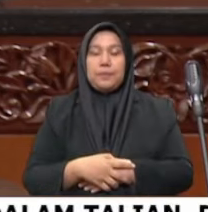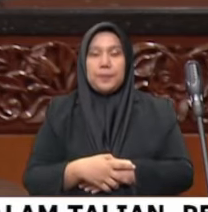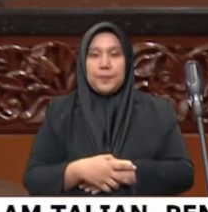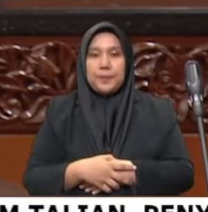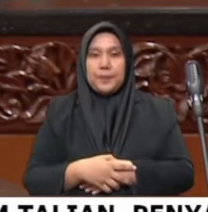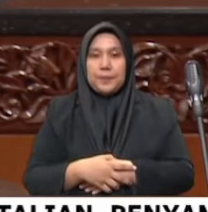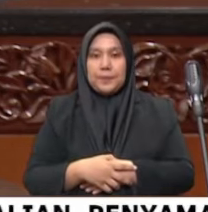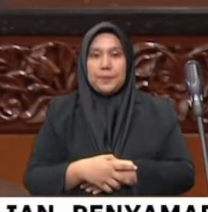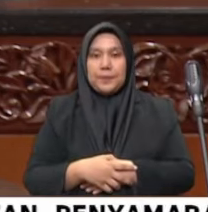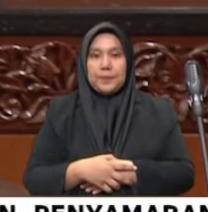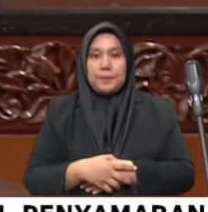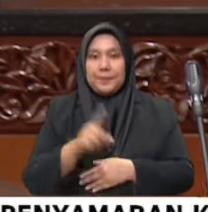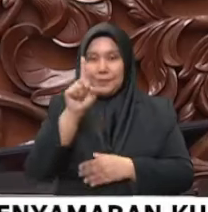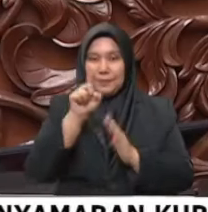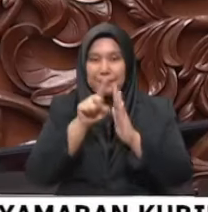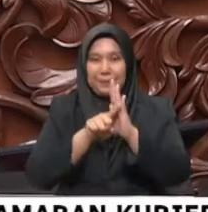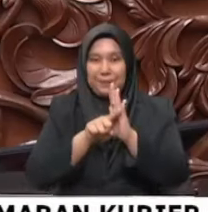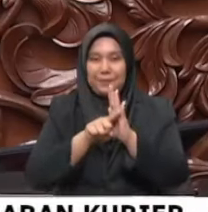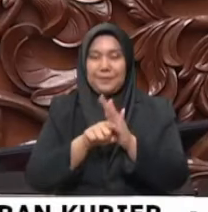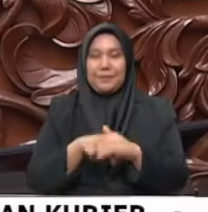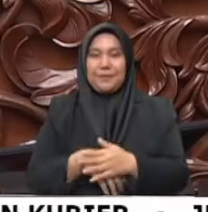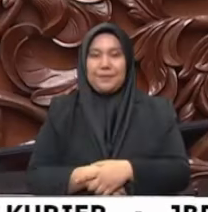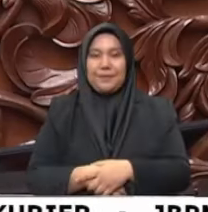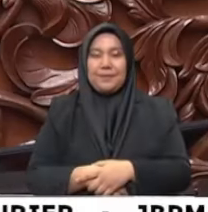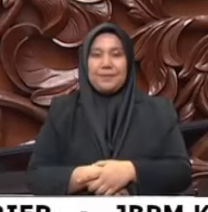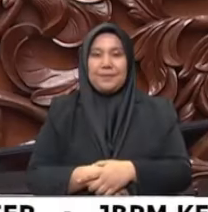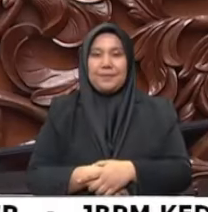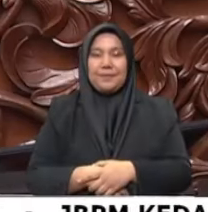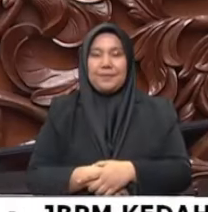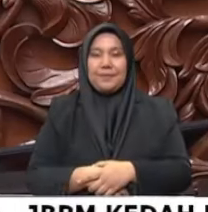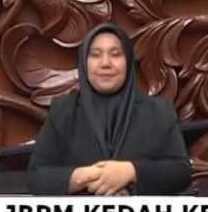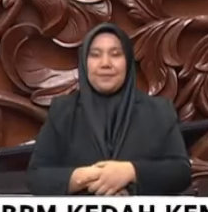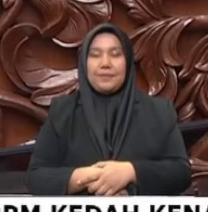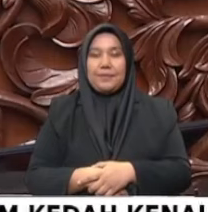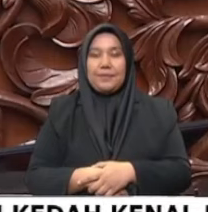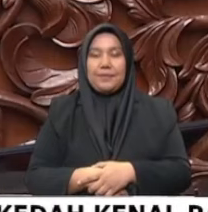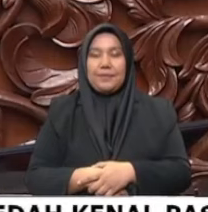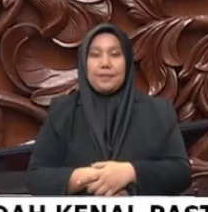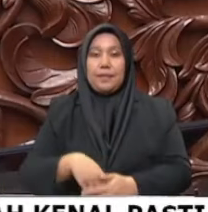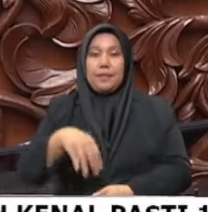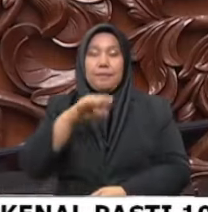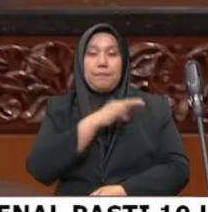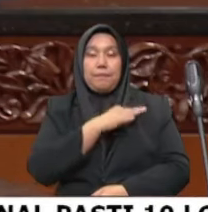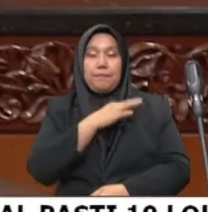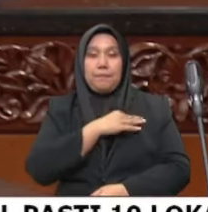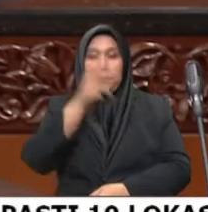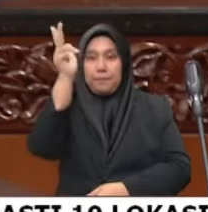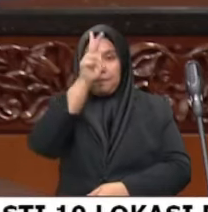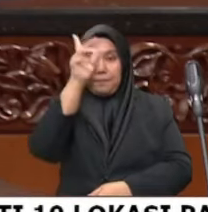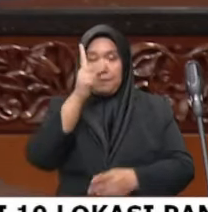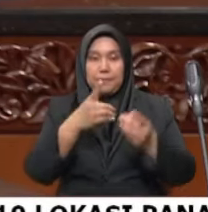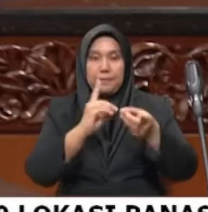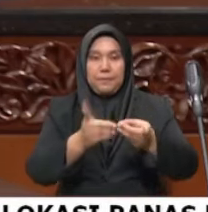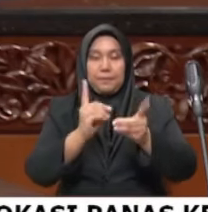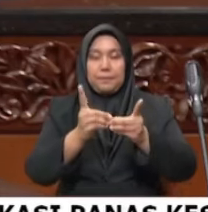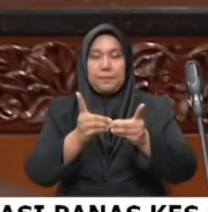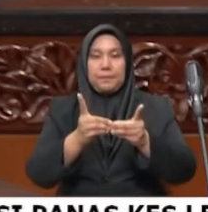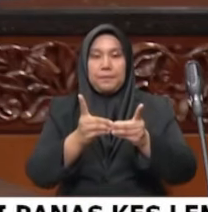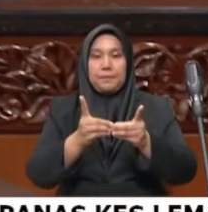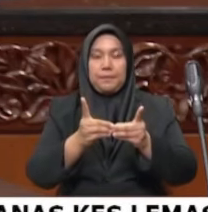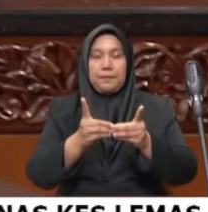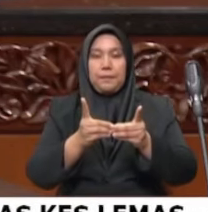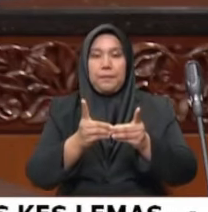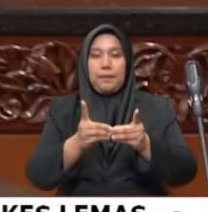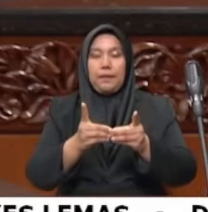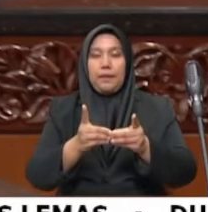Seminit? Panjang dia, tak apalah. Okay. Tak apa, biar. Pelaksanaan inisiatif kerajaan digital adalah dengan mengambil kira